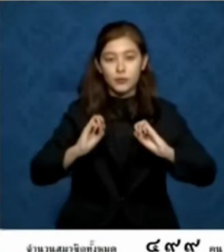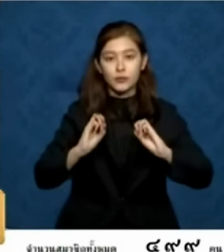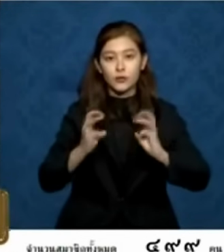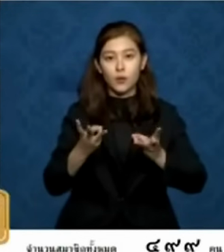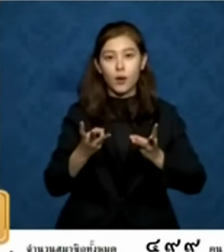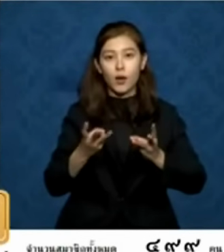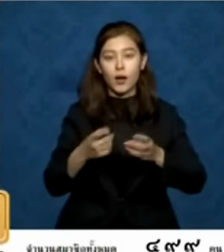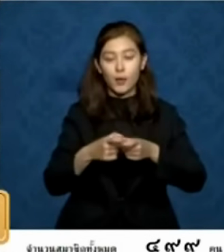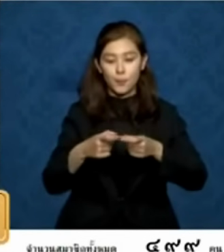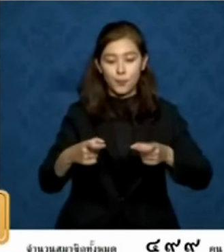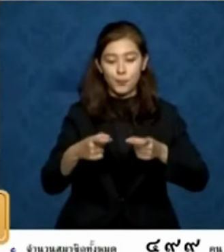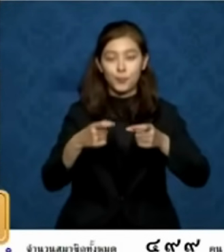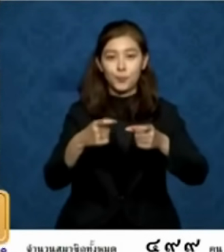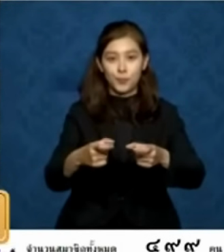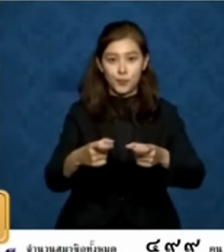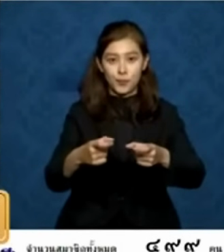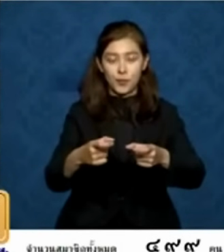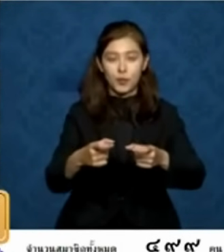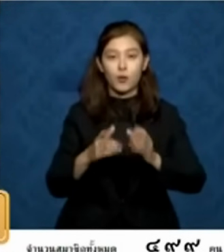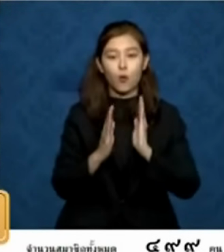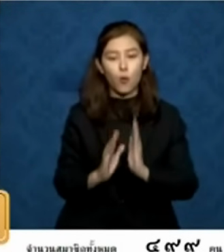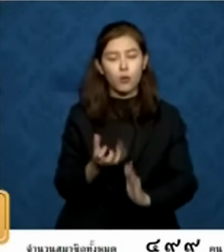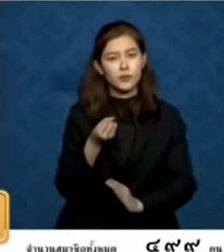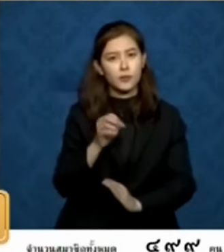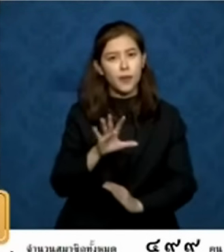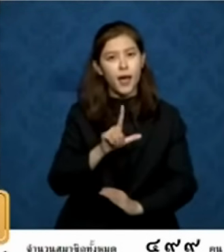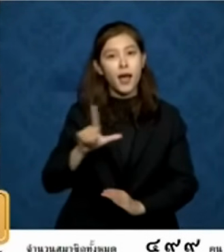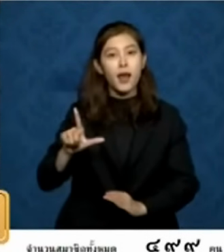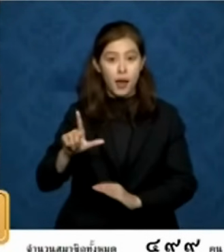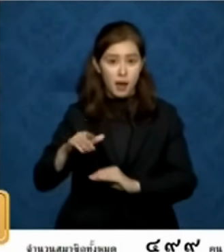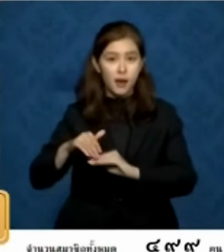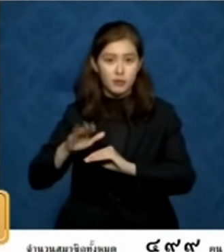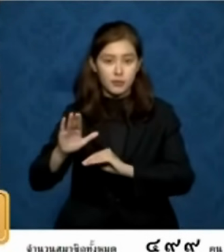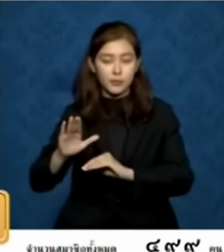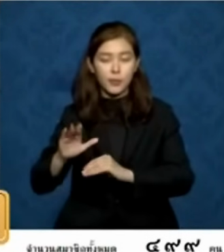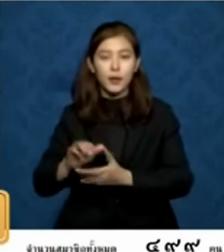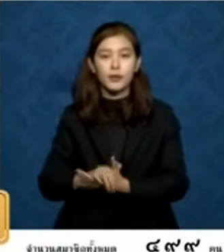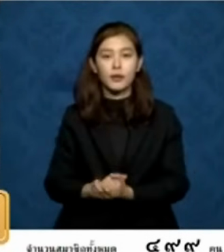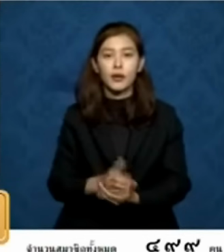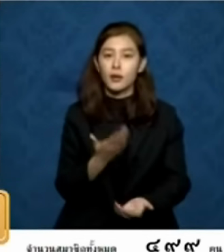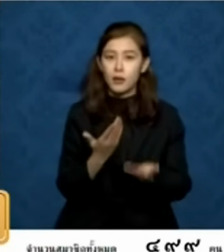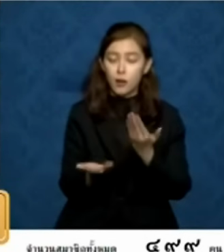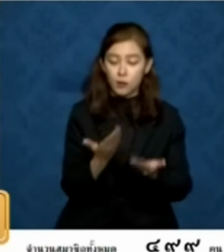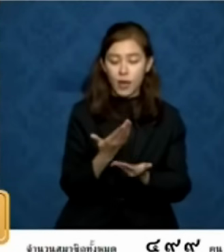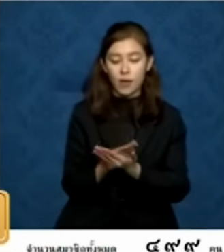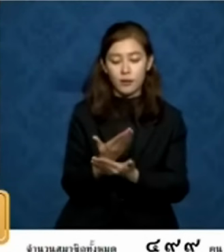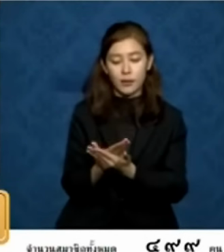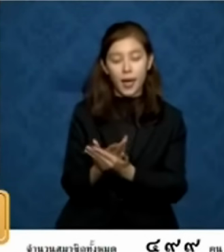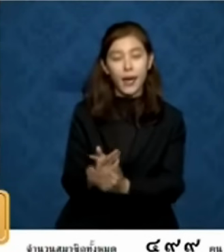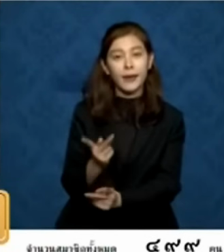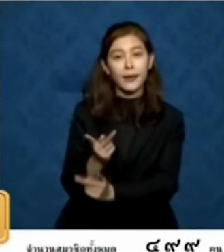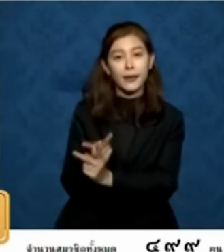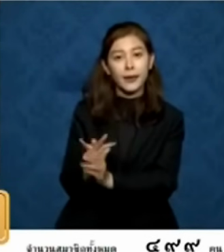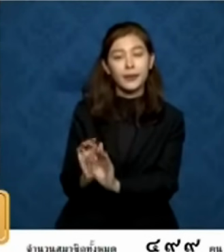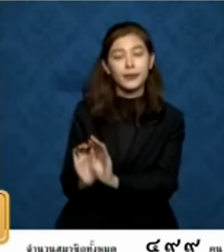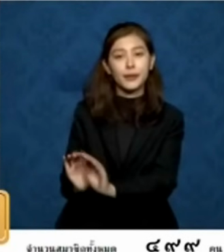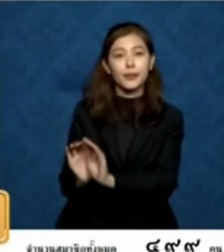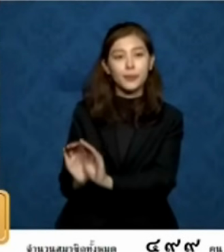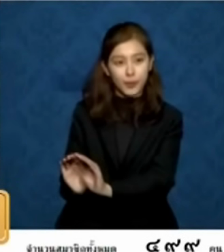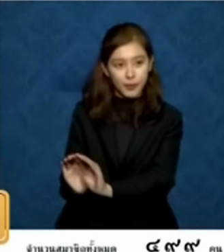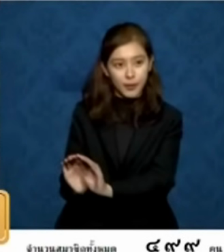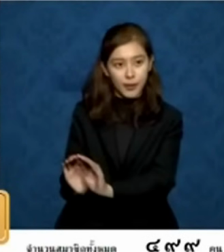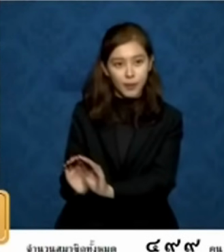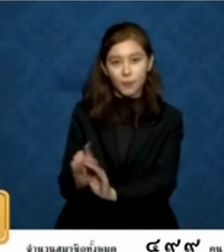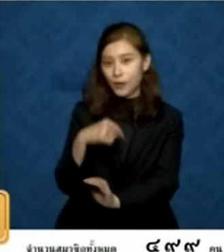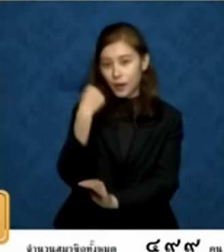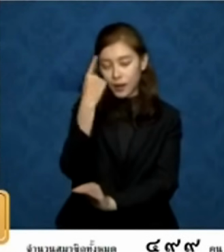ไม่น้อยกว่า15ล้านคนและส่งเสริมการออมเพื่อเป็นหลักประกันการจ่ายบำนาญและประโยชน์ตอบแทนแก่ส